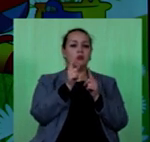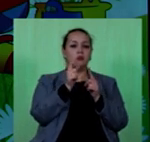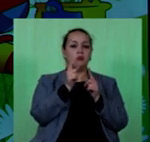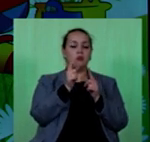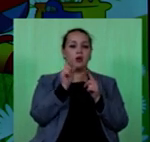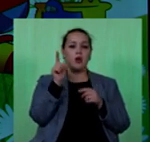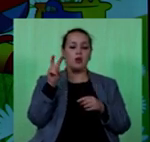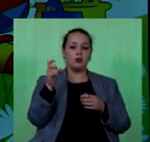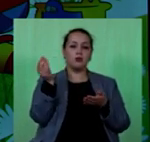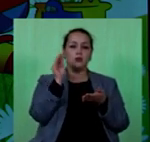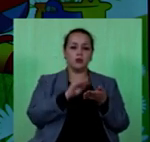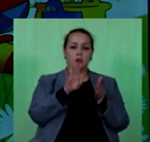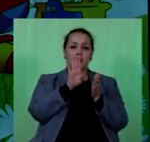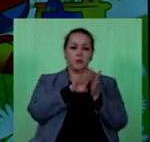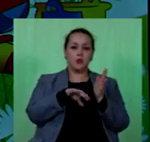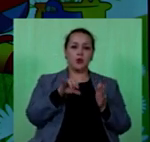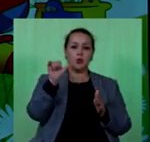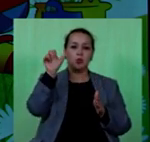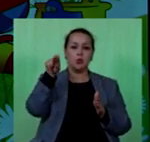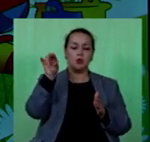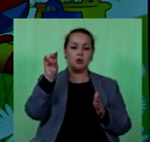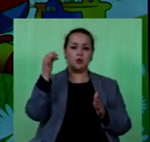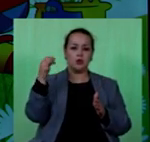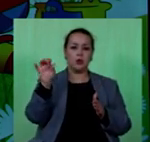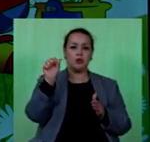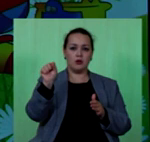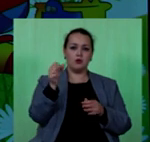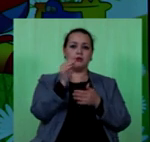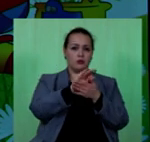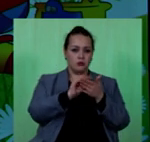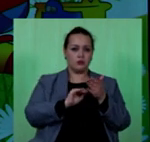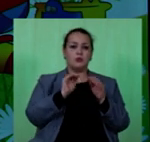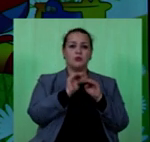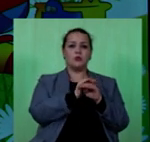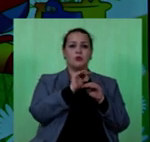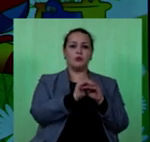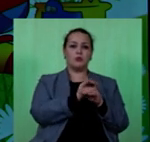безударной а записали молоко